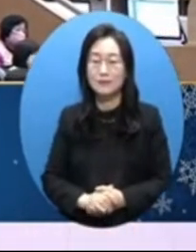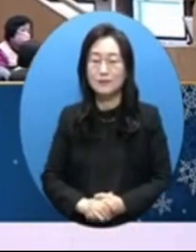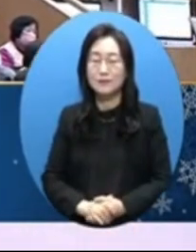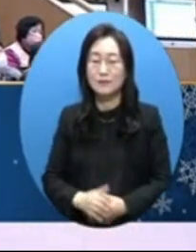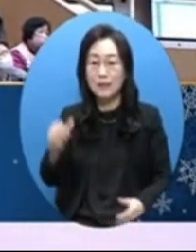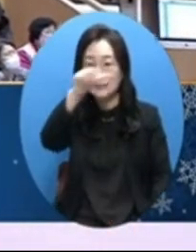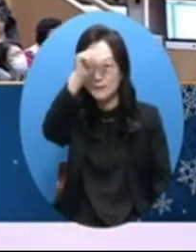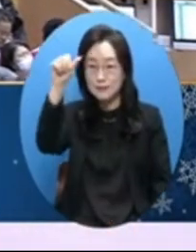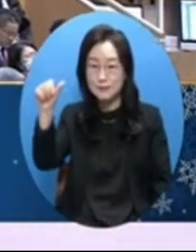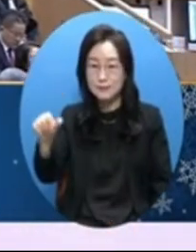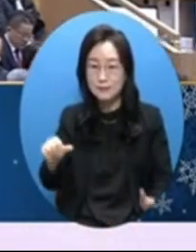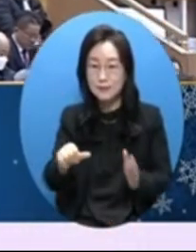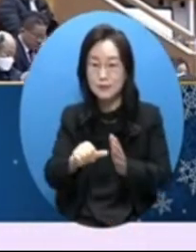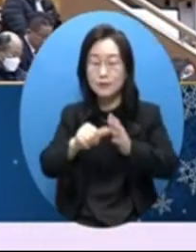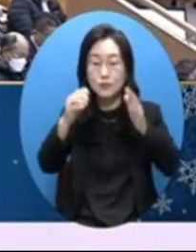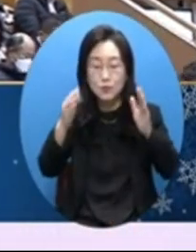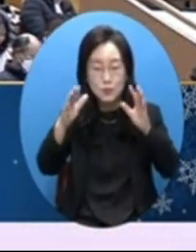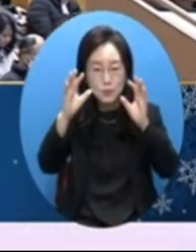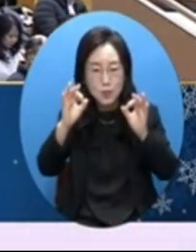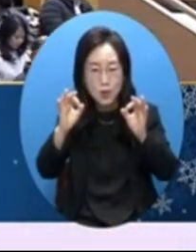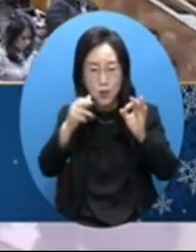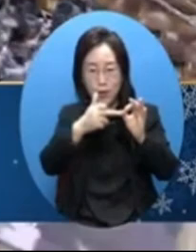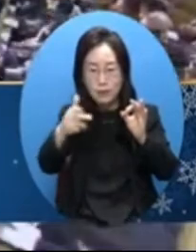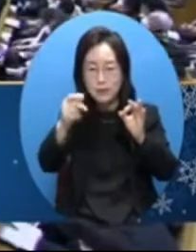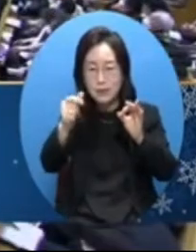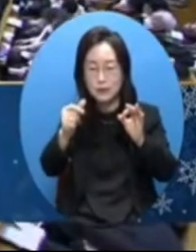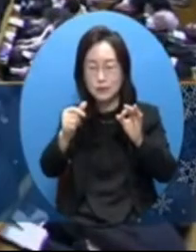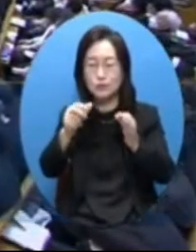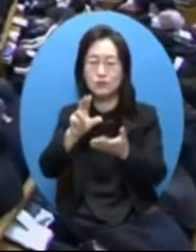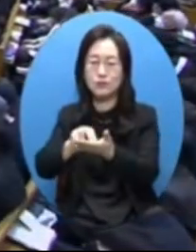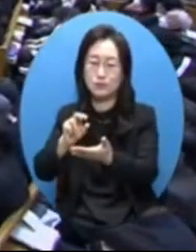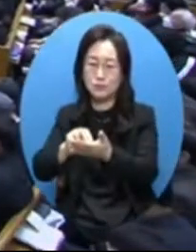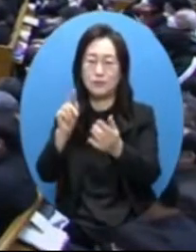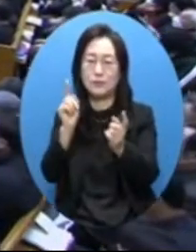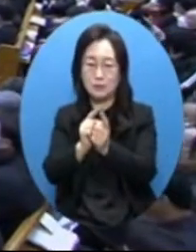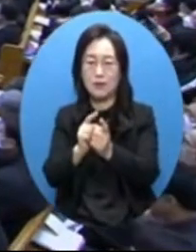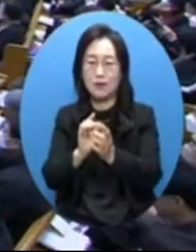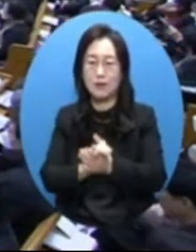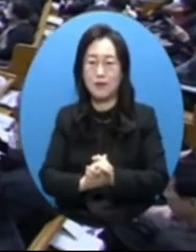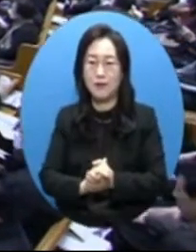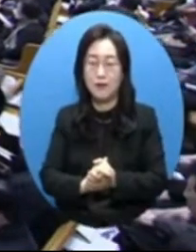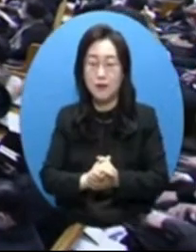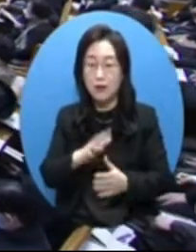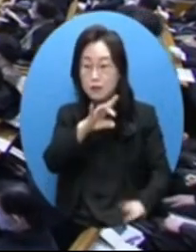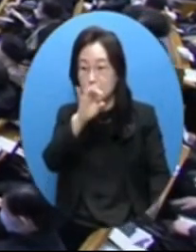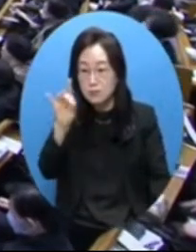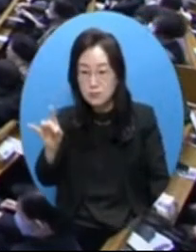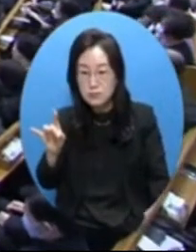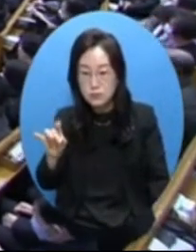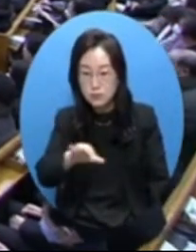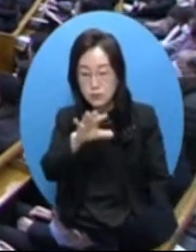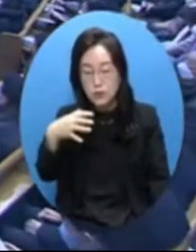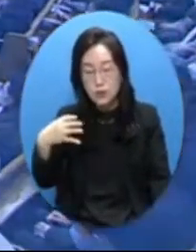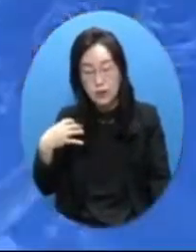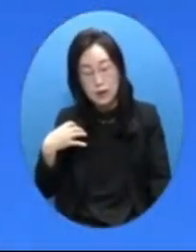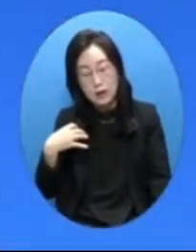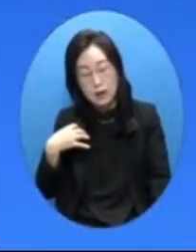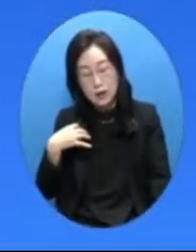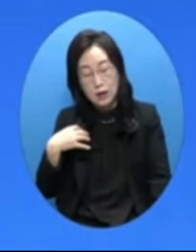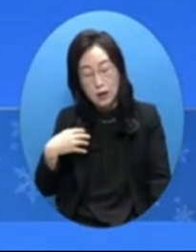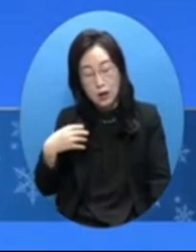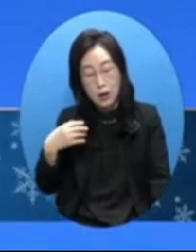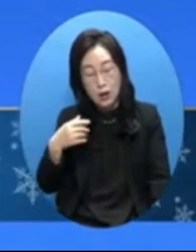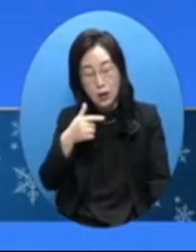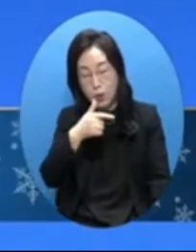일생을 살다 보면 크고 작은 많은 문제들을 만납니다 때로는 우리가 감당할 수 없는 태산 같은